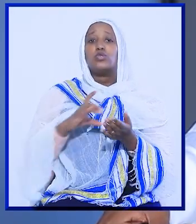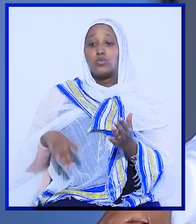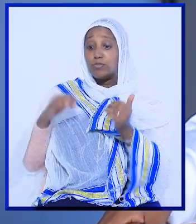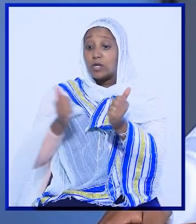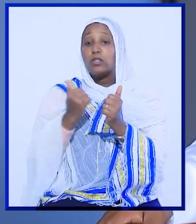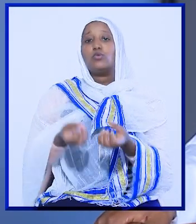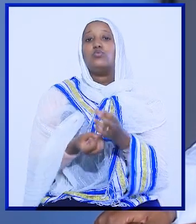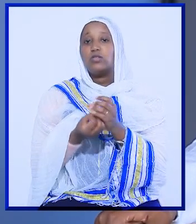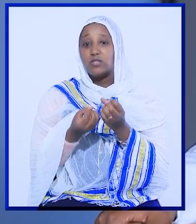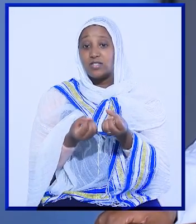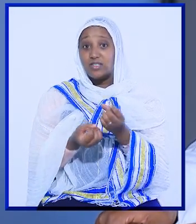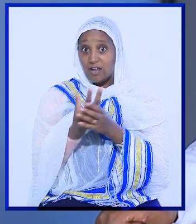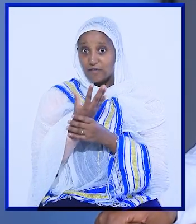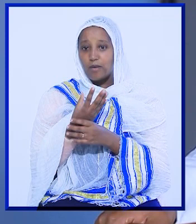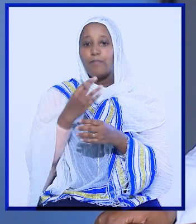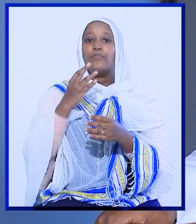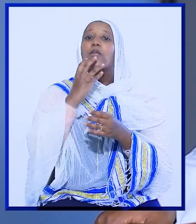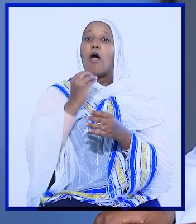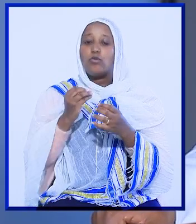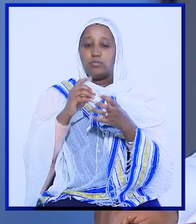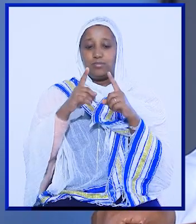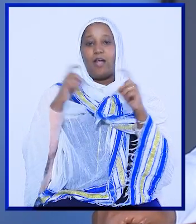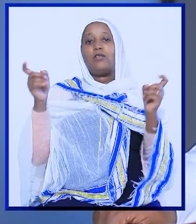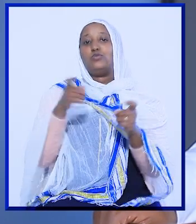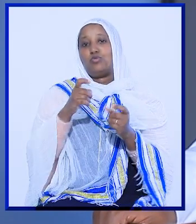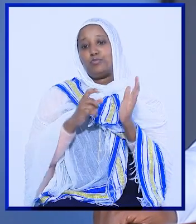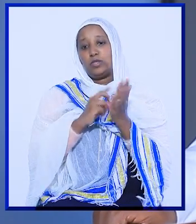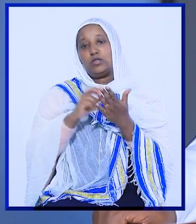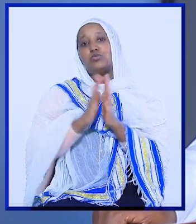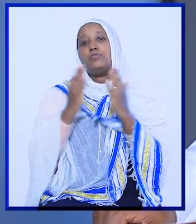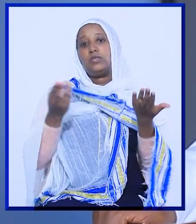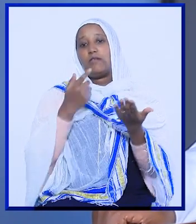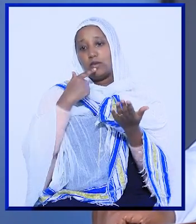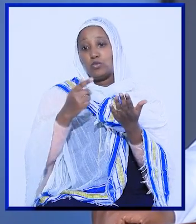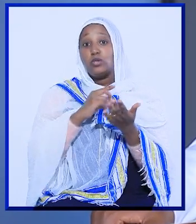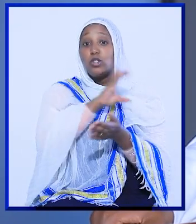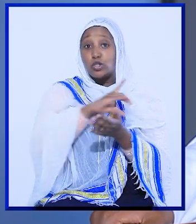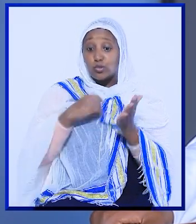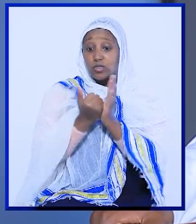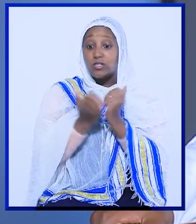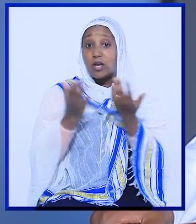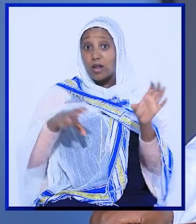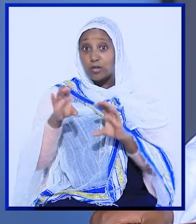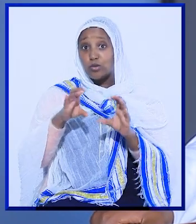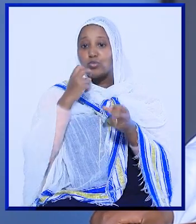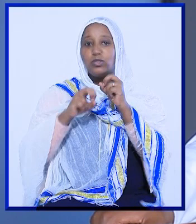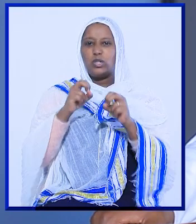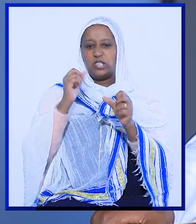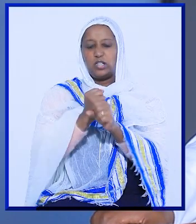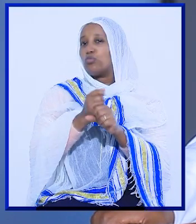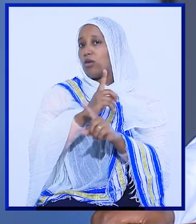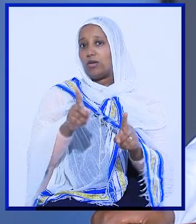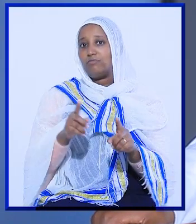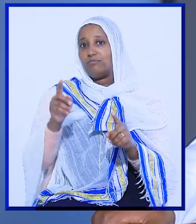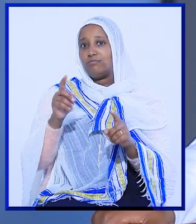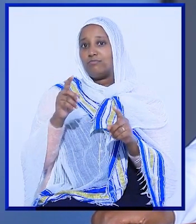ክርስቶስን የሚከተሉትን ስላፈራ አይሁድ በጥላቻ እንደተነሱበት ቅዱስ መጽሐፍ ይነግረናል። አይሁድ ክርስቶስን ለመስቀል ያበቁት ወንጀል ሰርቶ አይደለም፣ በዚህ ምድር